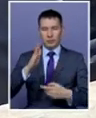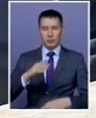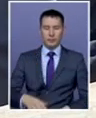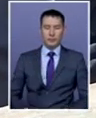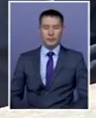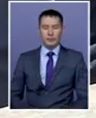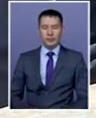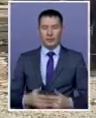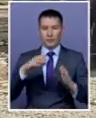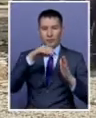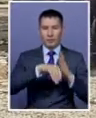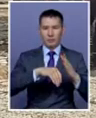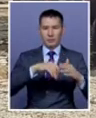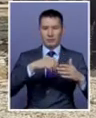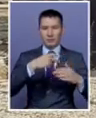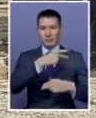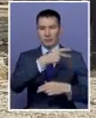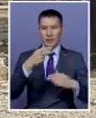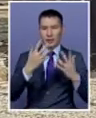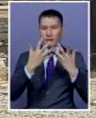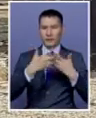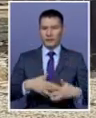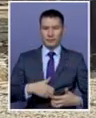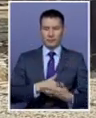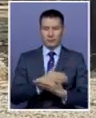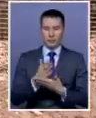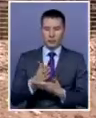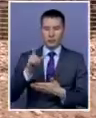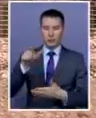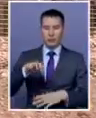жүргізіледі. Автоматтандырылған жүйе науқастың жағдайын жедел бақылауға,